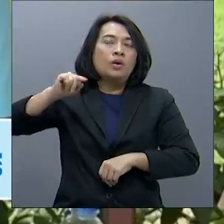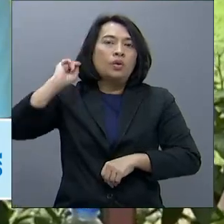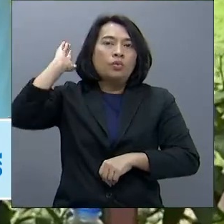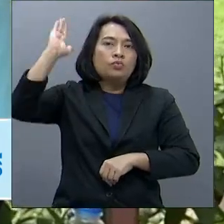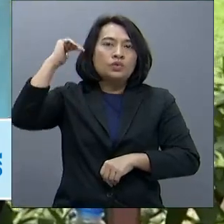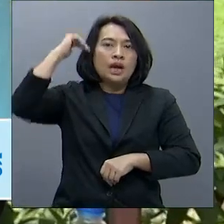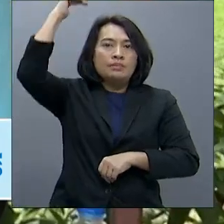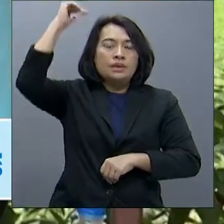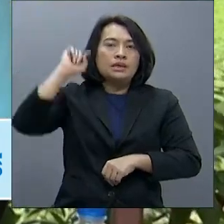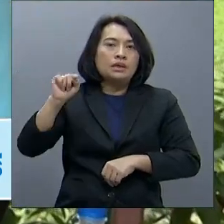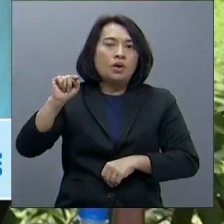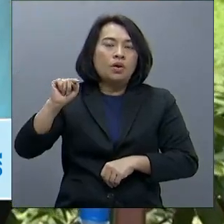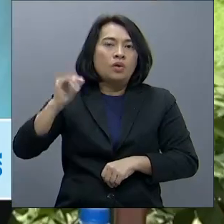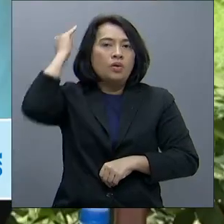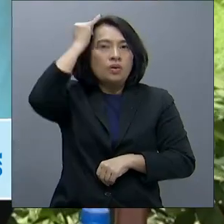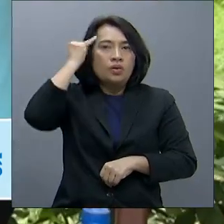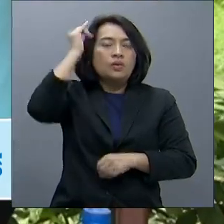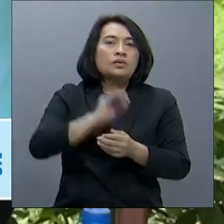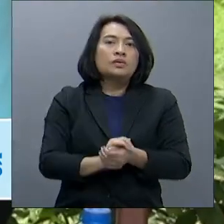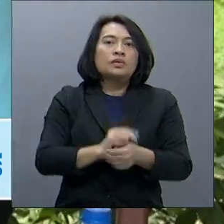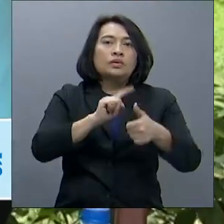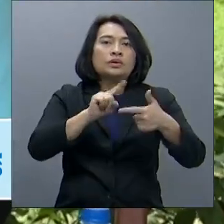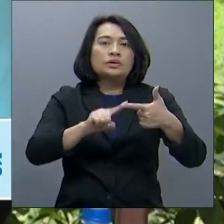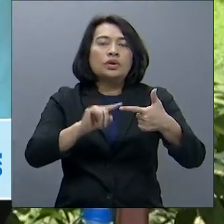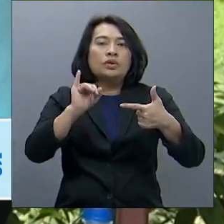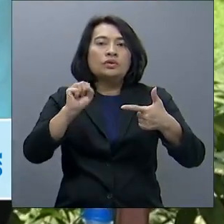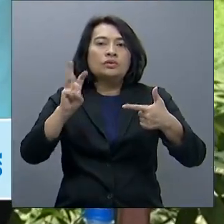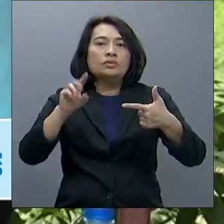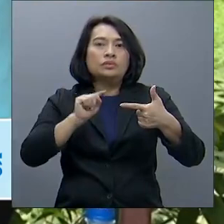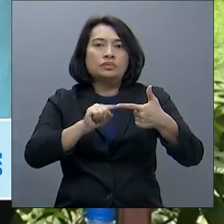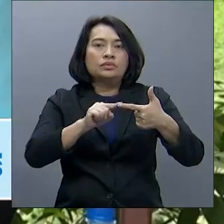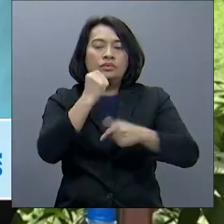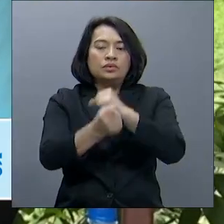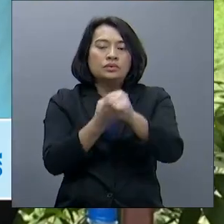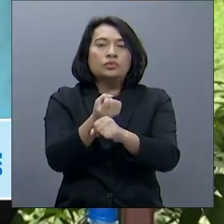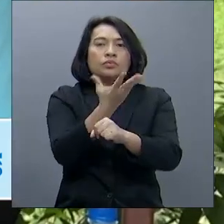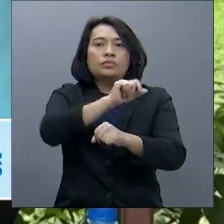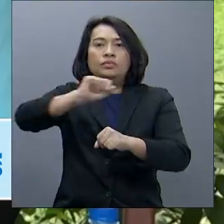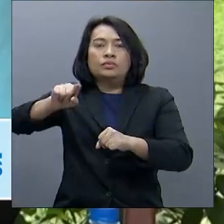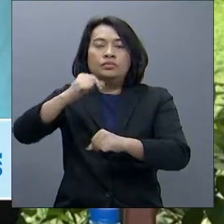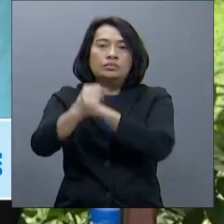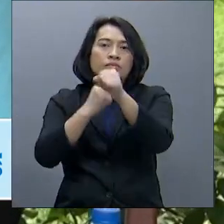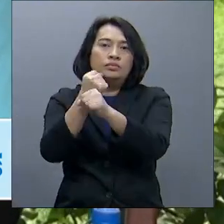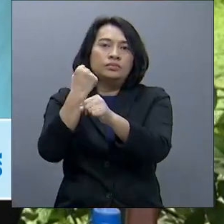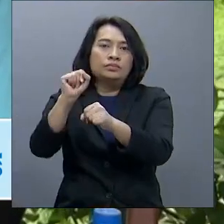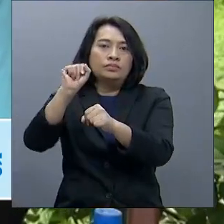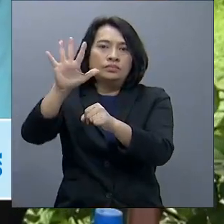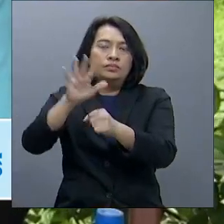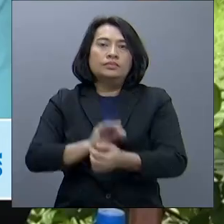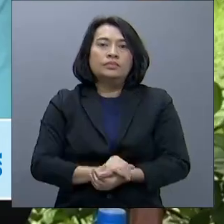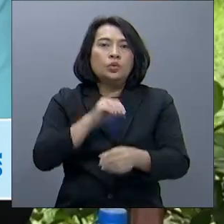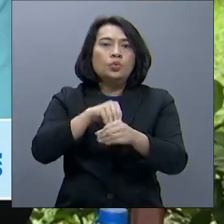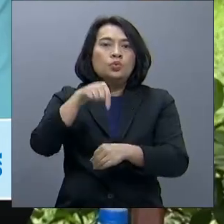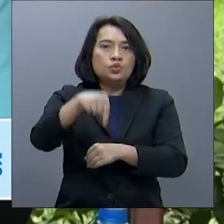ายของยายมณีคนที่สองคือลุงสวัยเป็นผู้ที่มีอายุมากกว่าคุณป้าสมนึก15ปีและอยู่ในพื้น